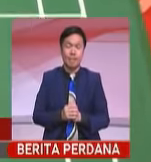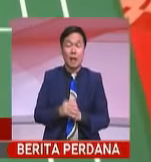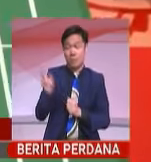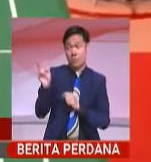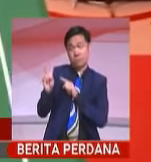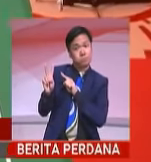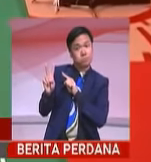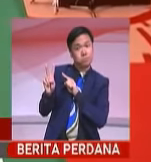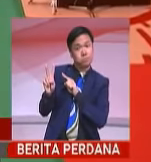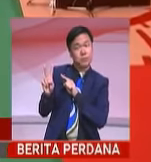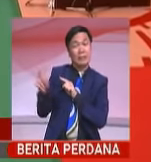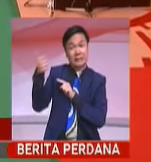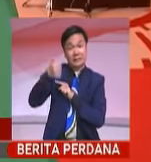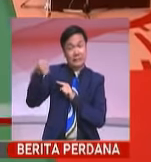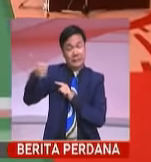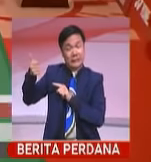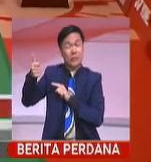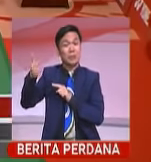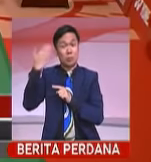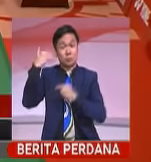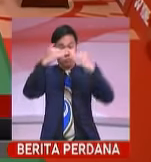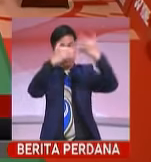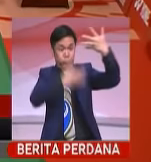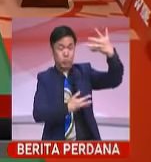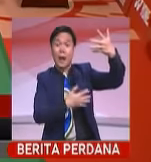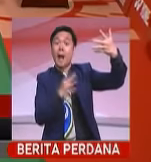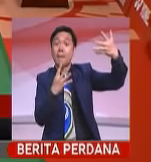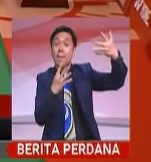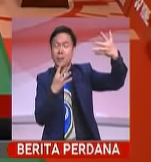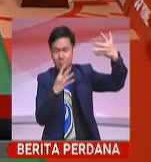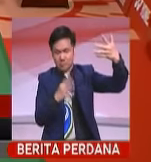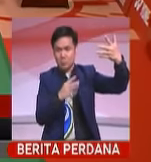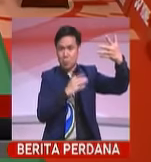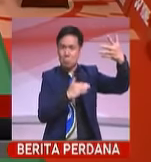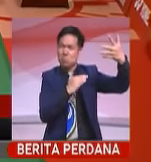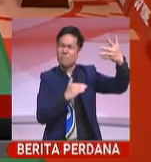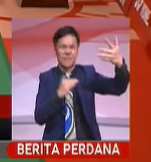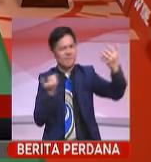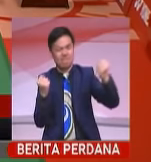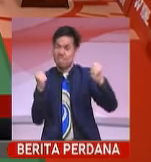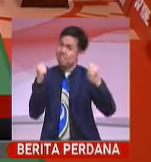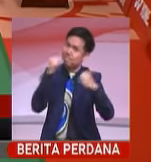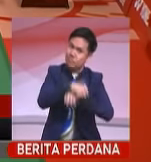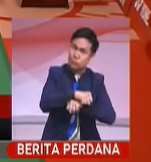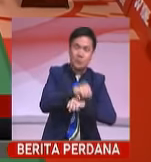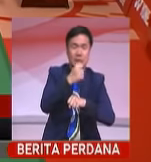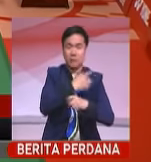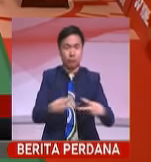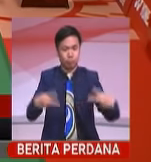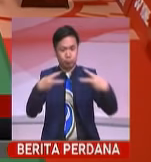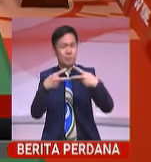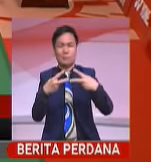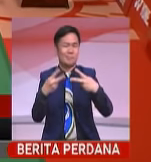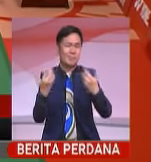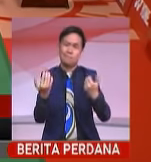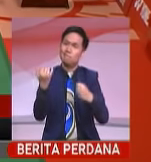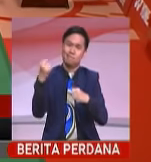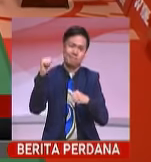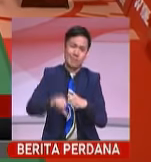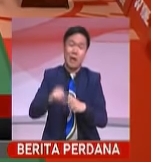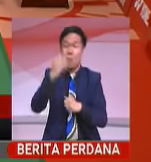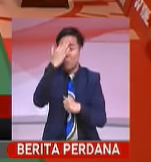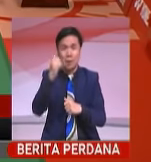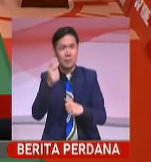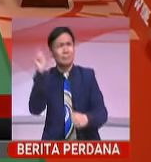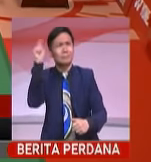Pasangan negara yang berada di ranking ke-14 dunia itu dilihat gagal mengulangi prestasi cemerlang di peringkat kumpulan semalam apabila kerap